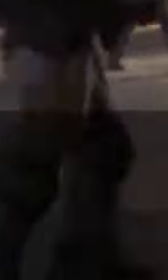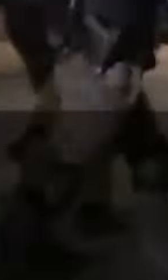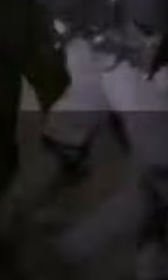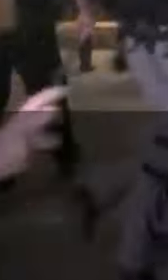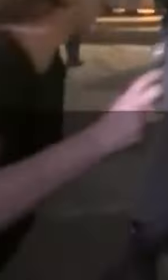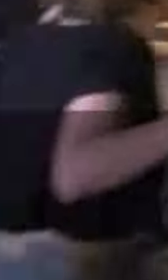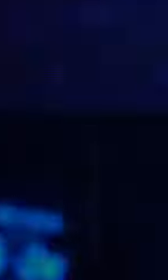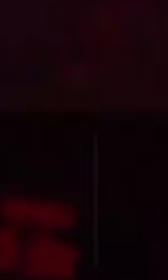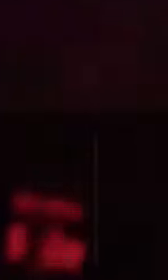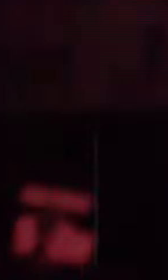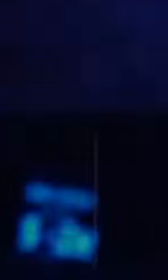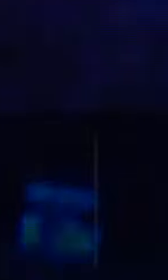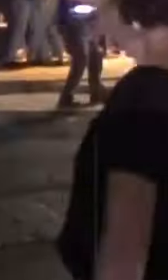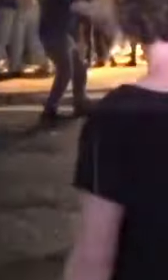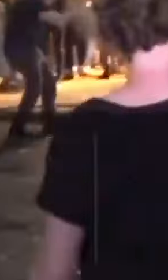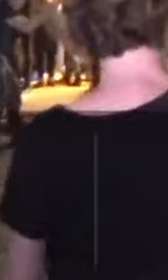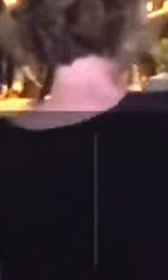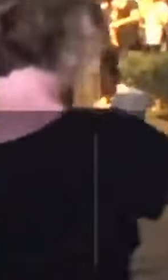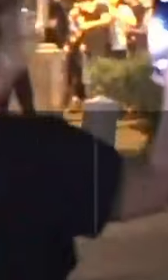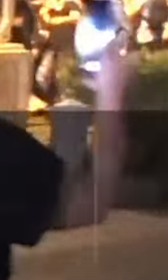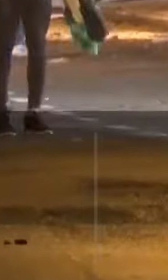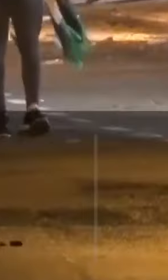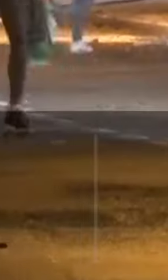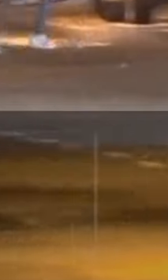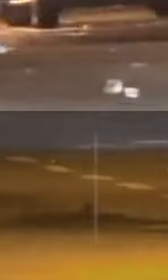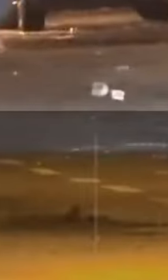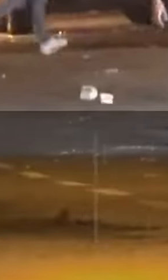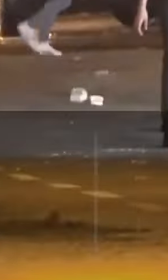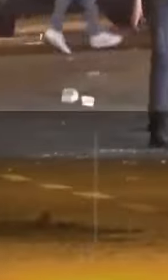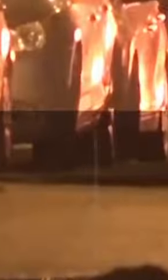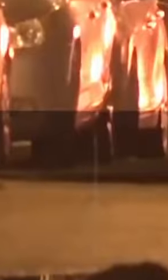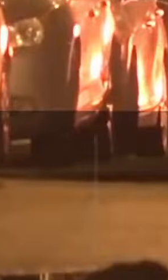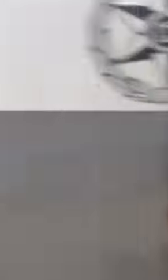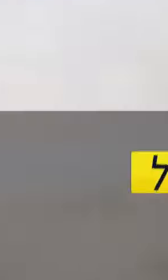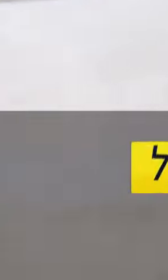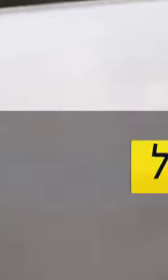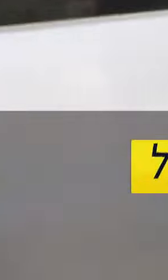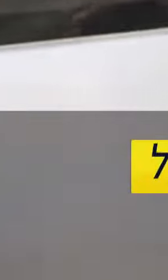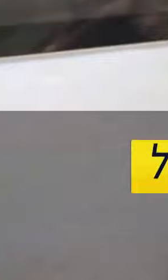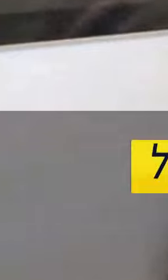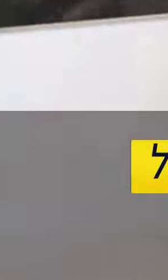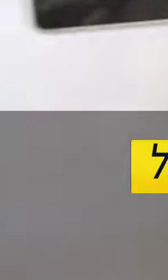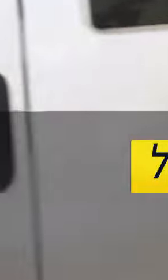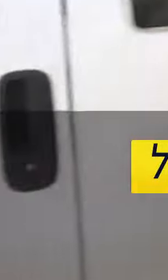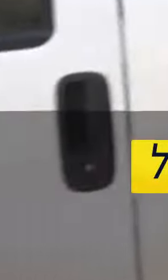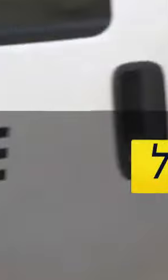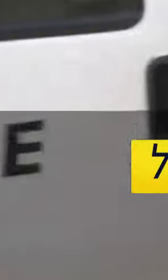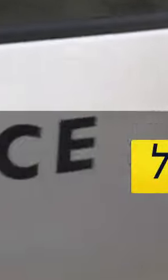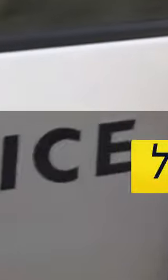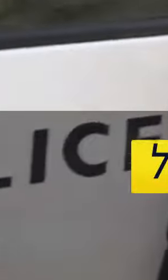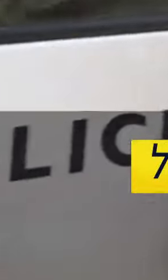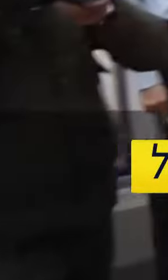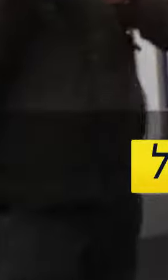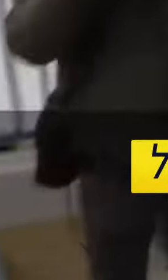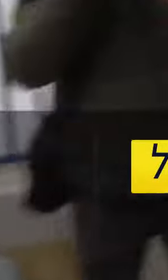סוערות בעקבות החשיפה במהדורה על שינוי הנהלים שיאפשר ירי חי בחוסמי כבישים. אני עושה את זה כדי שלשוטרים שלנו